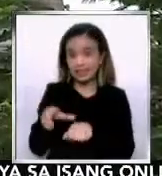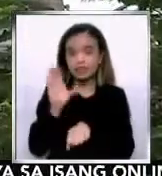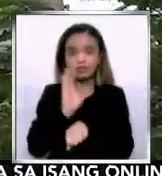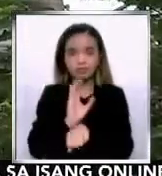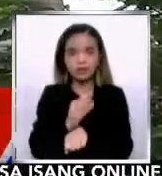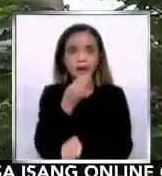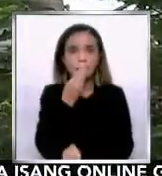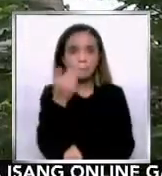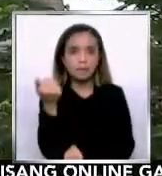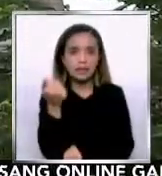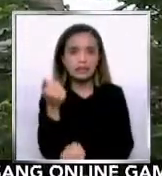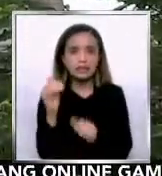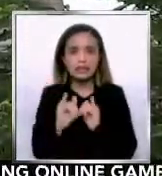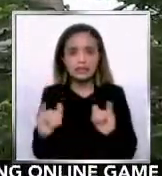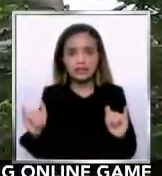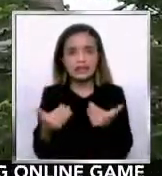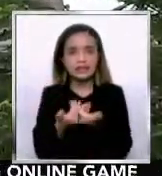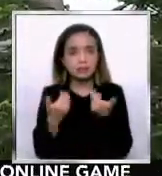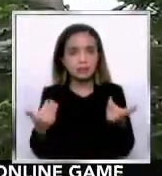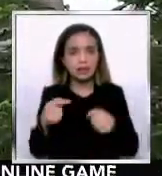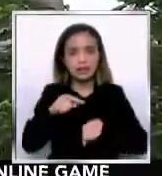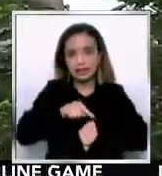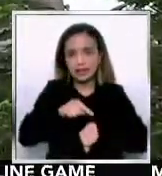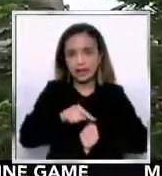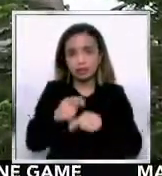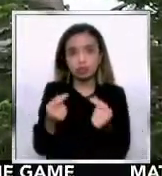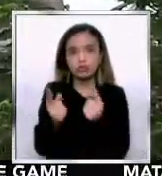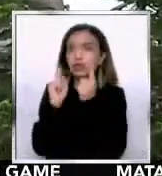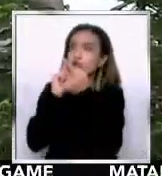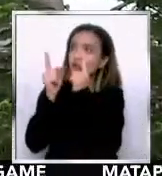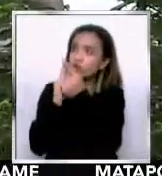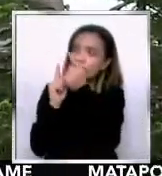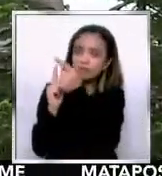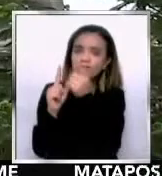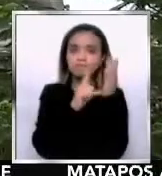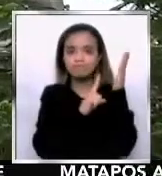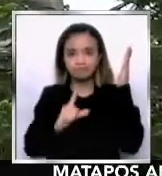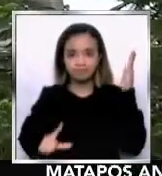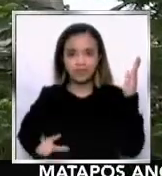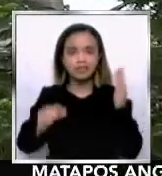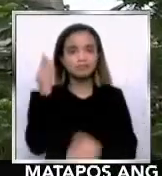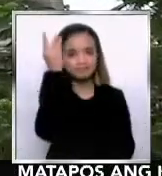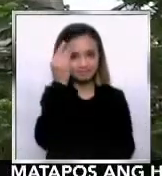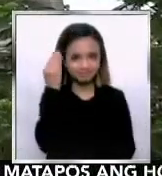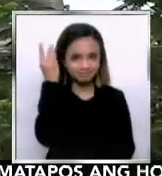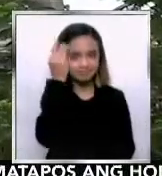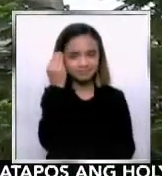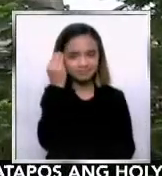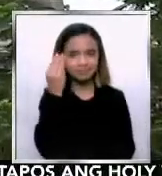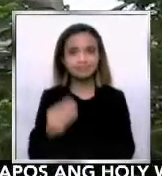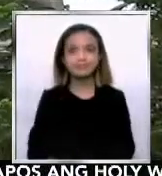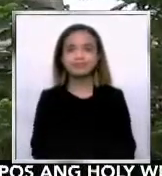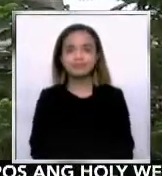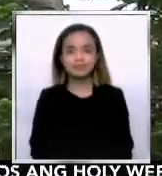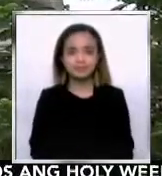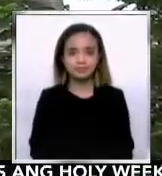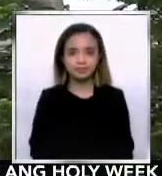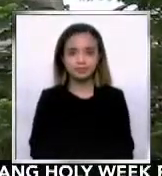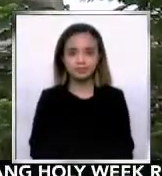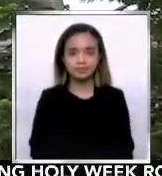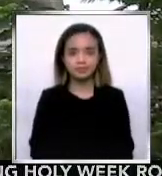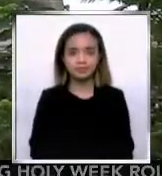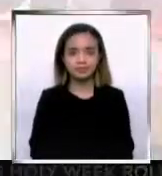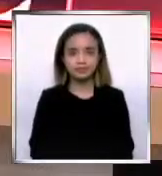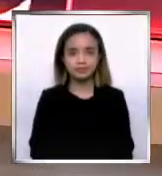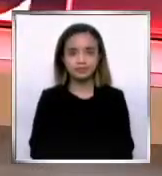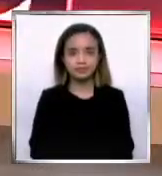rin ang hiwalay na oras para kausapin ang Panginoong Jesus at magnilay. Von Aquino, nakatutok, 24 Oras.